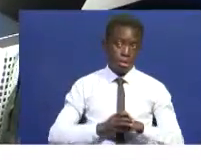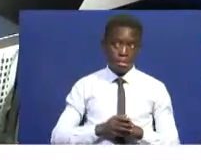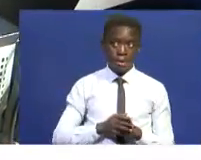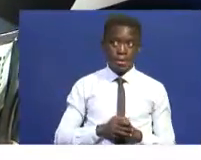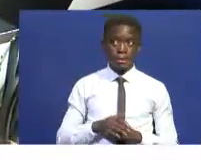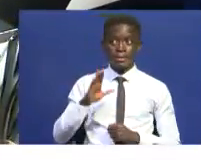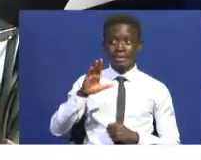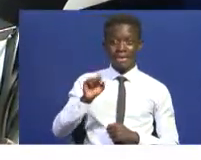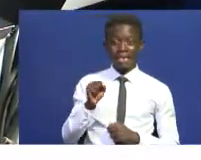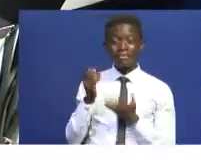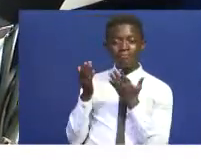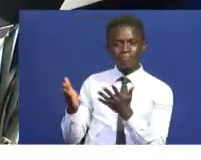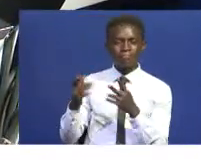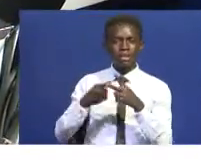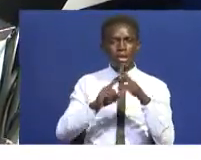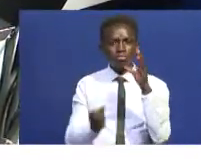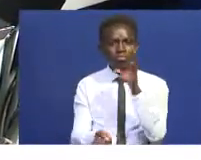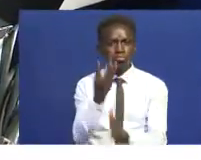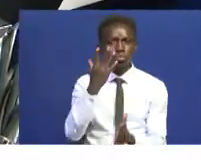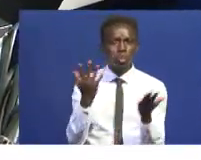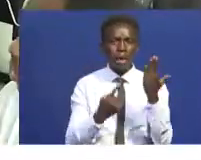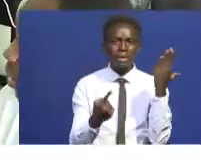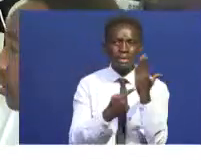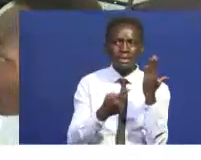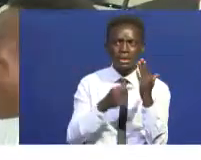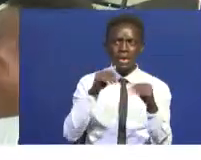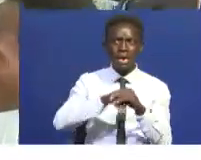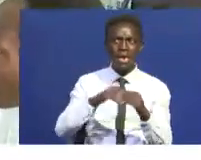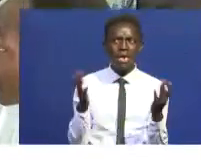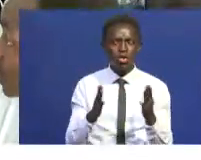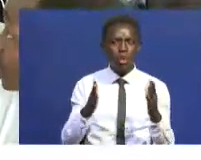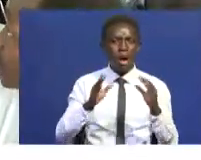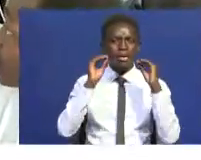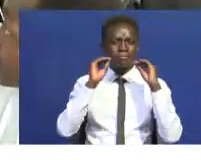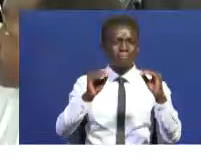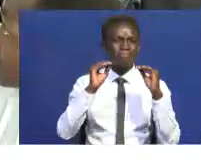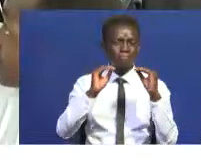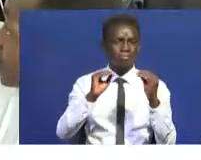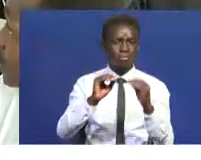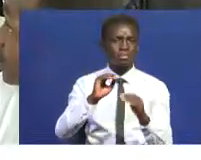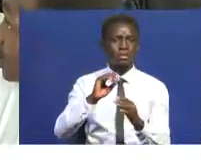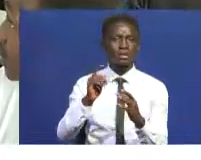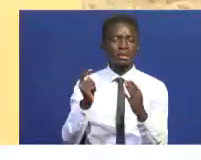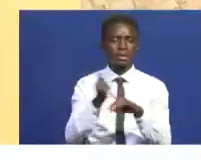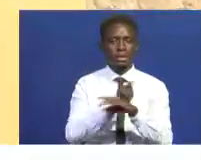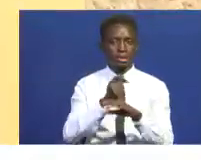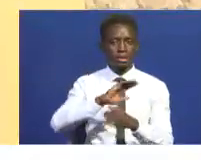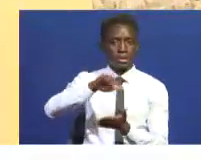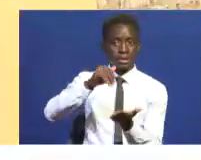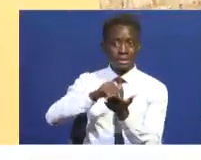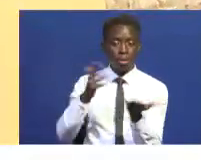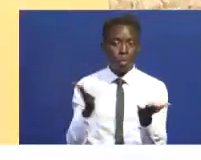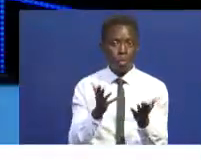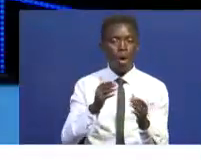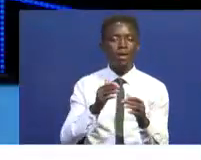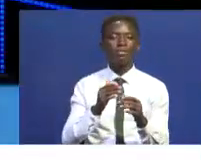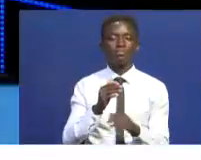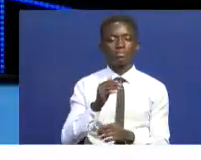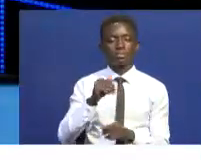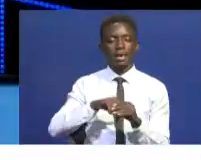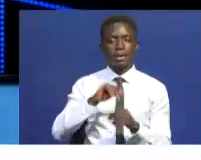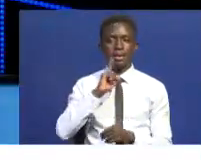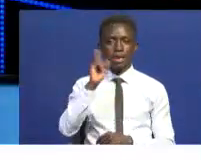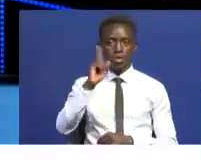uzinduzi wa kituo cha kidijitali katika taasisi ya mafunzo ya kiufundi ya Nairobi.